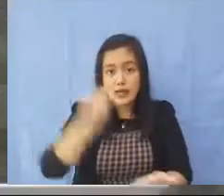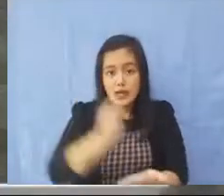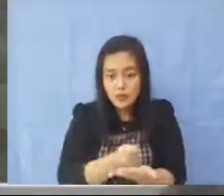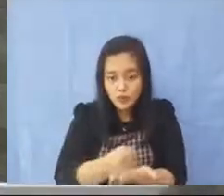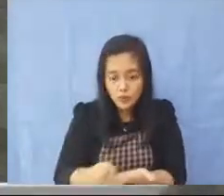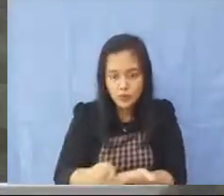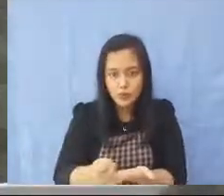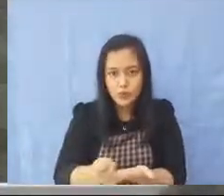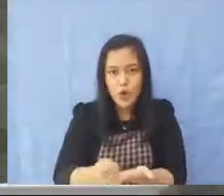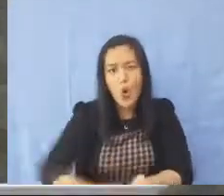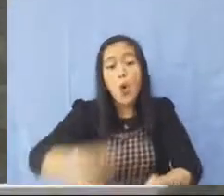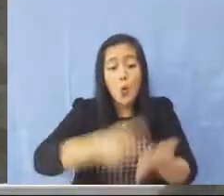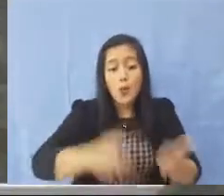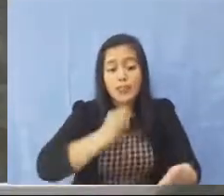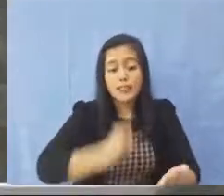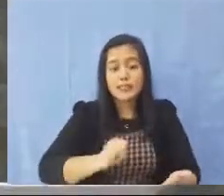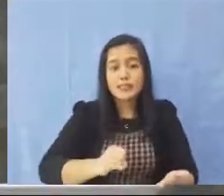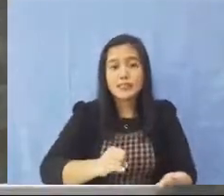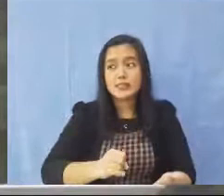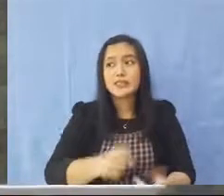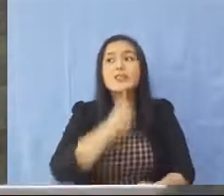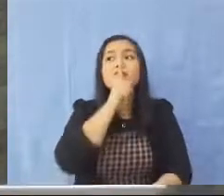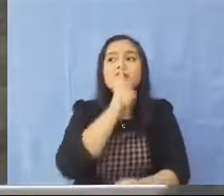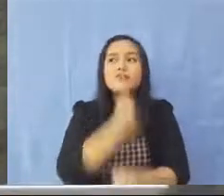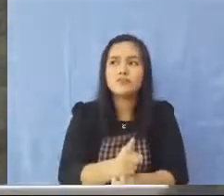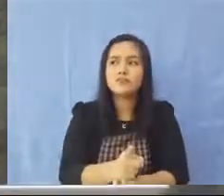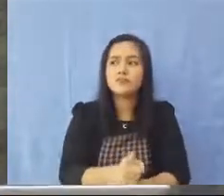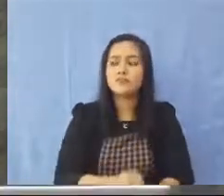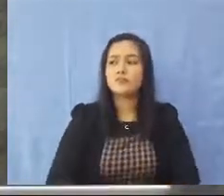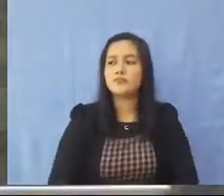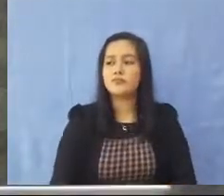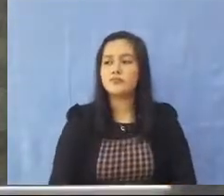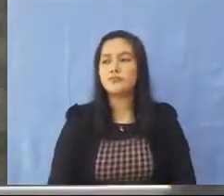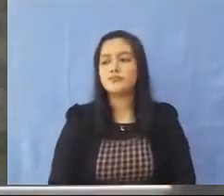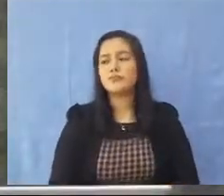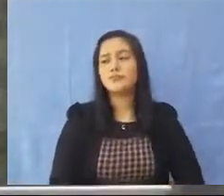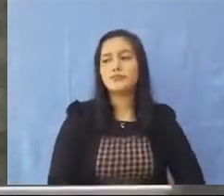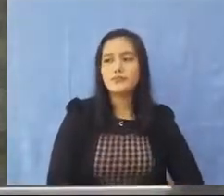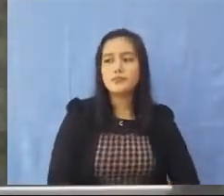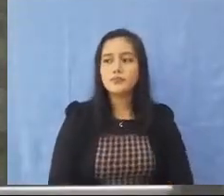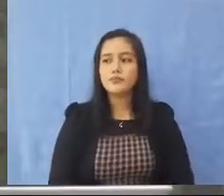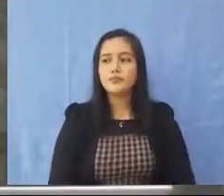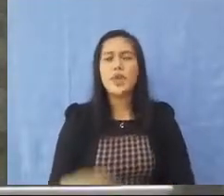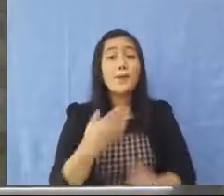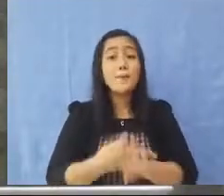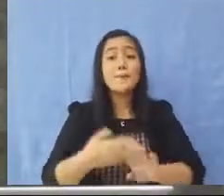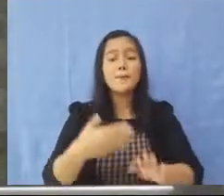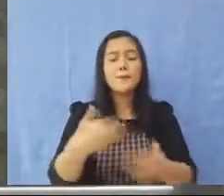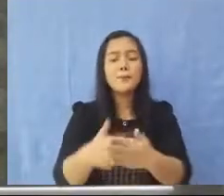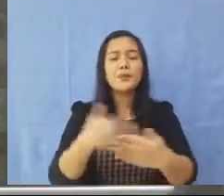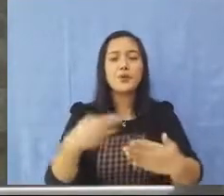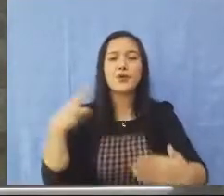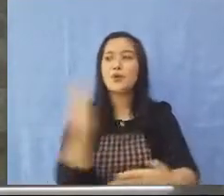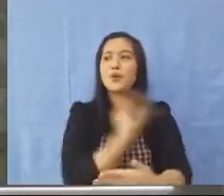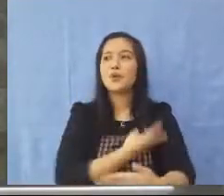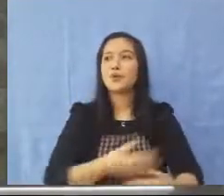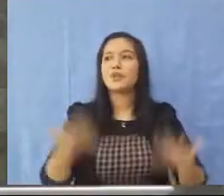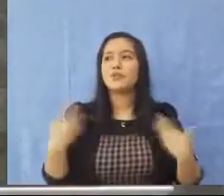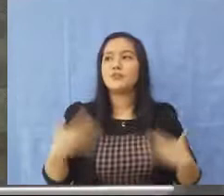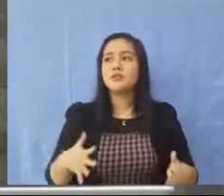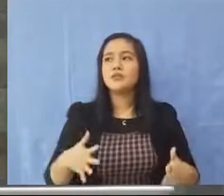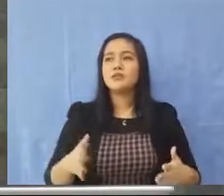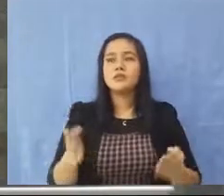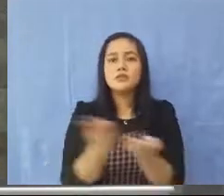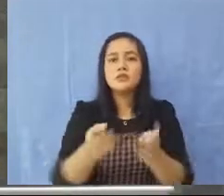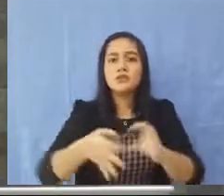tapusin ang Book of Genesis, I still have 3 minutes left. Bago ko po tapusin yung Book of Genesis, nais ko rin pong